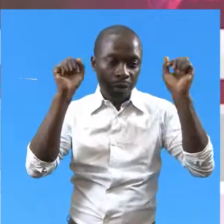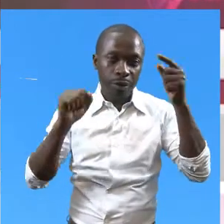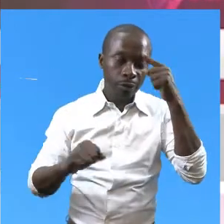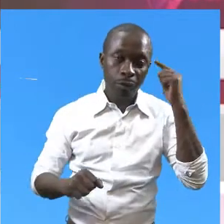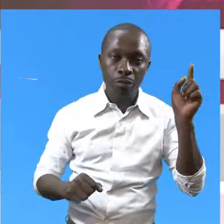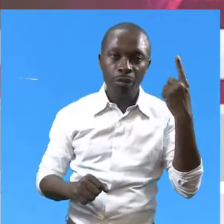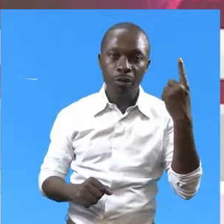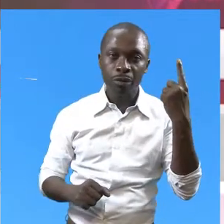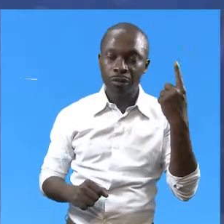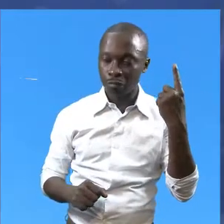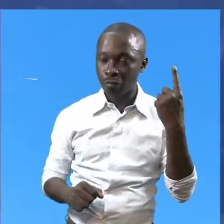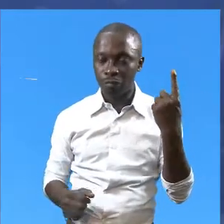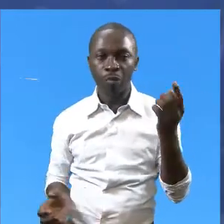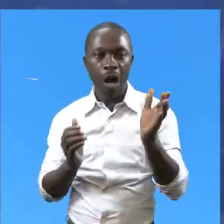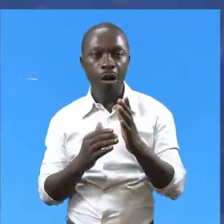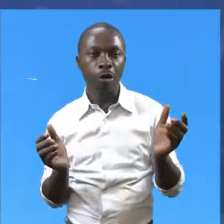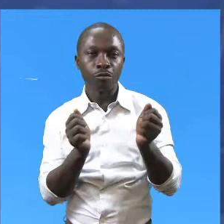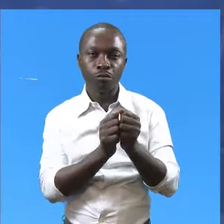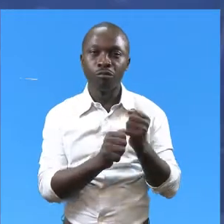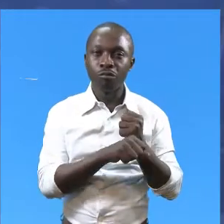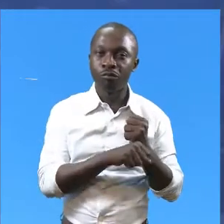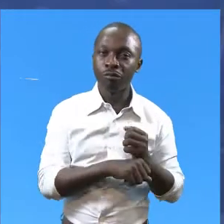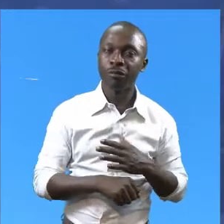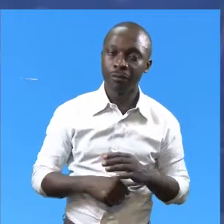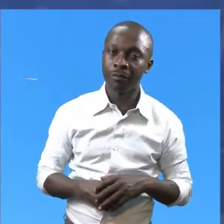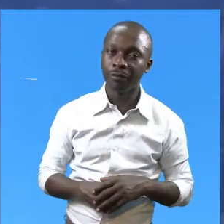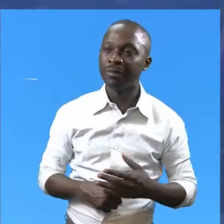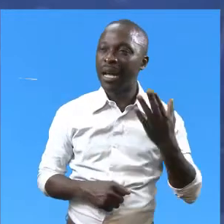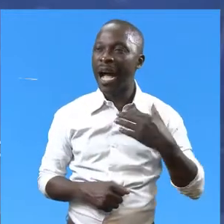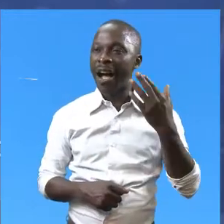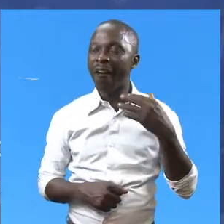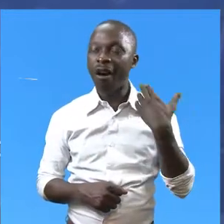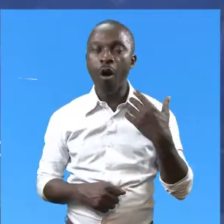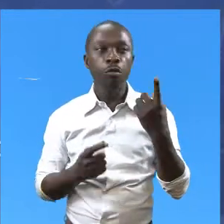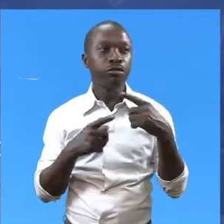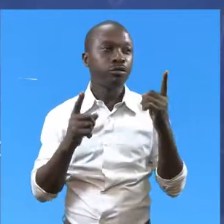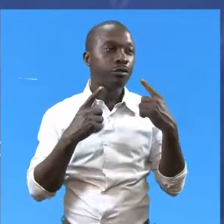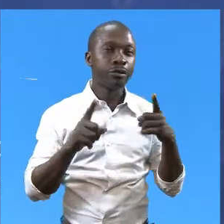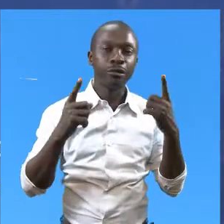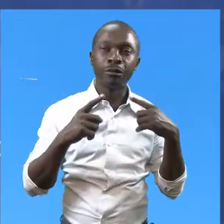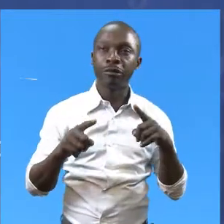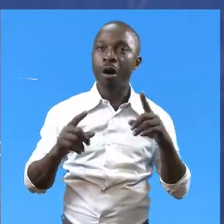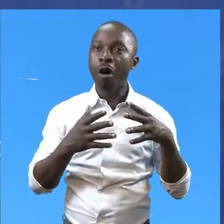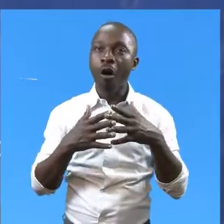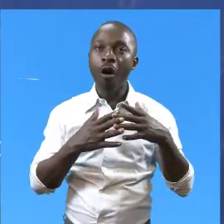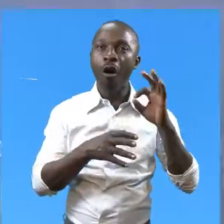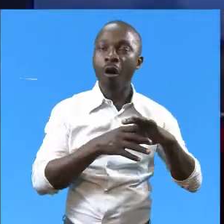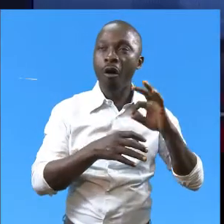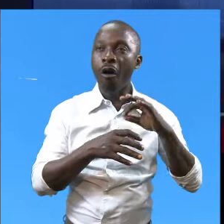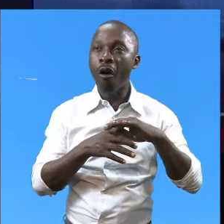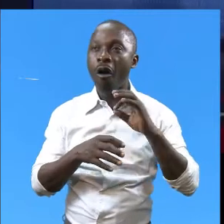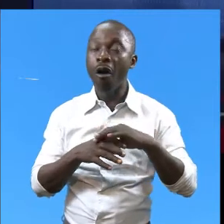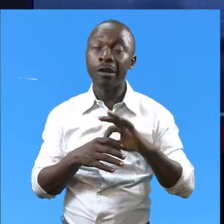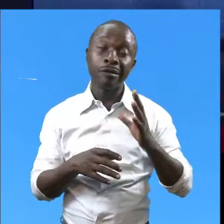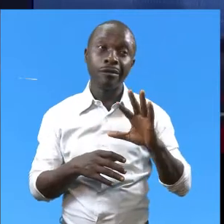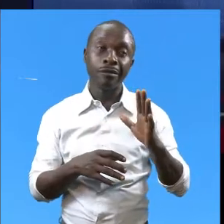Kwa, évocation. Jamais une élection présidentielle aux États-Unis n'a fait autant jaser. C'est à croire que les Américains en avaient marre